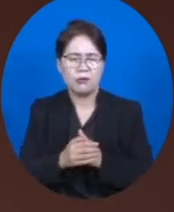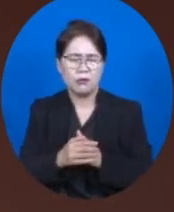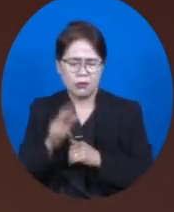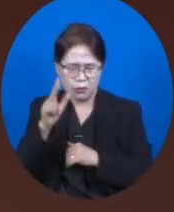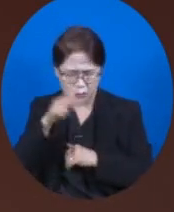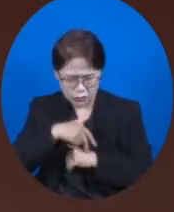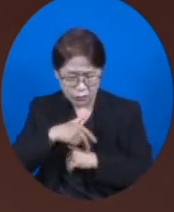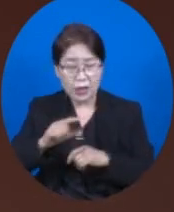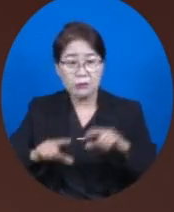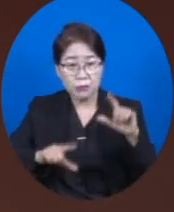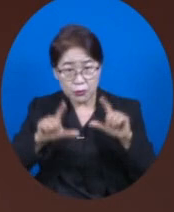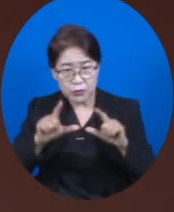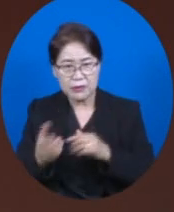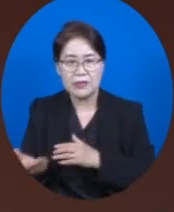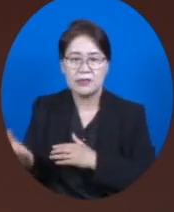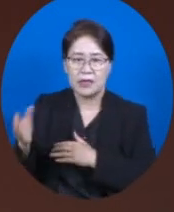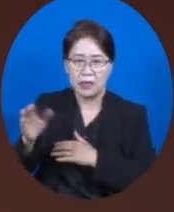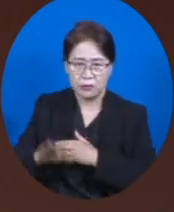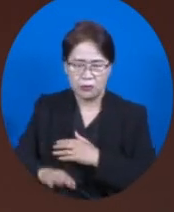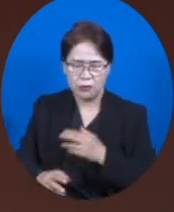초라하게 보인다고 비교하거나